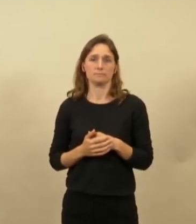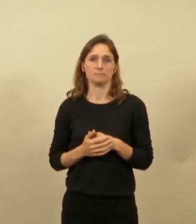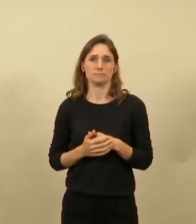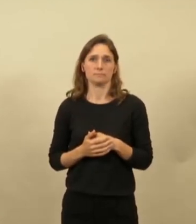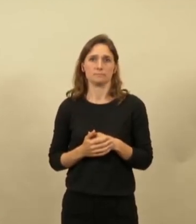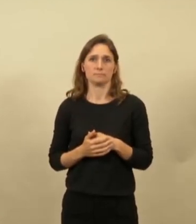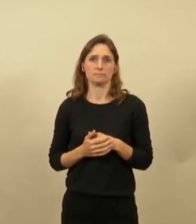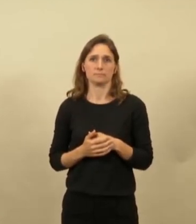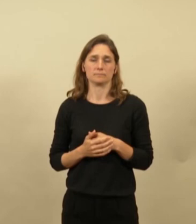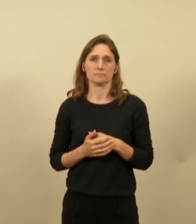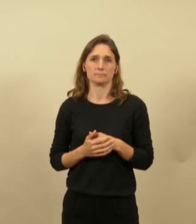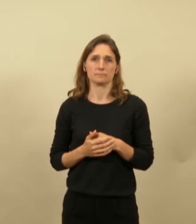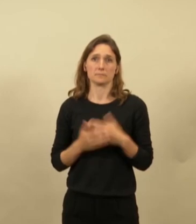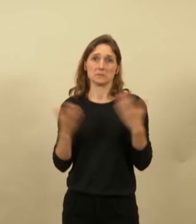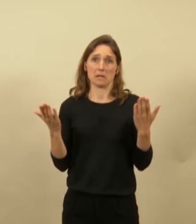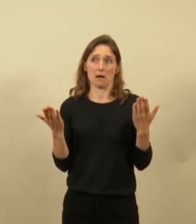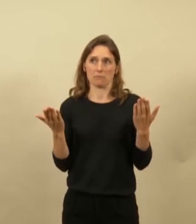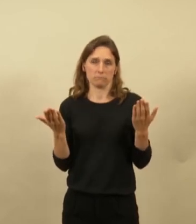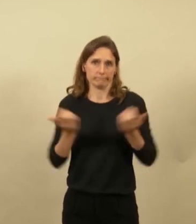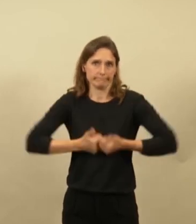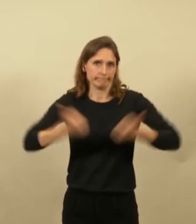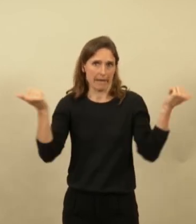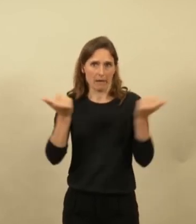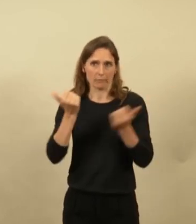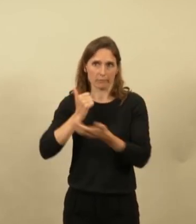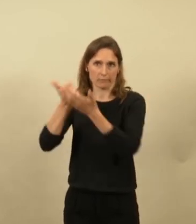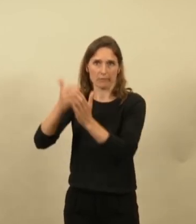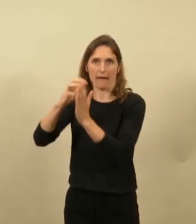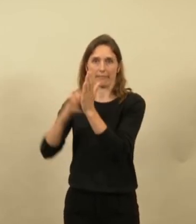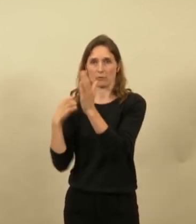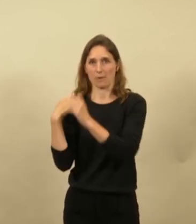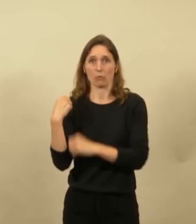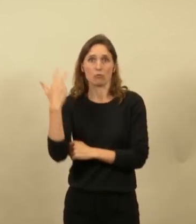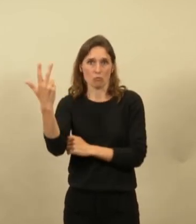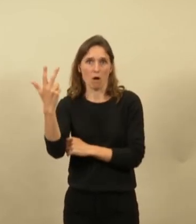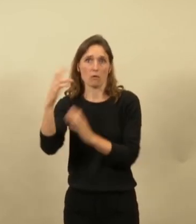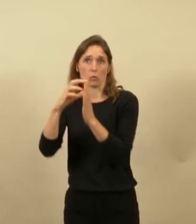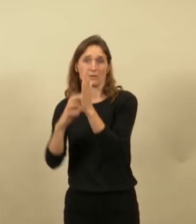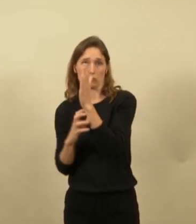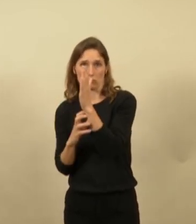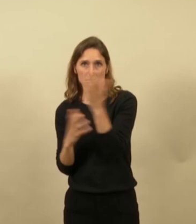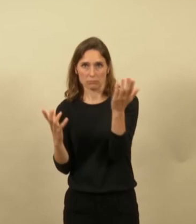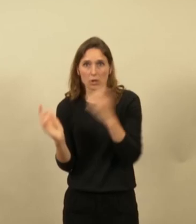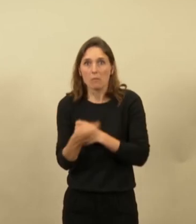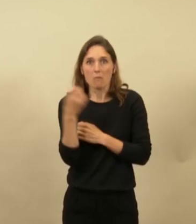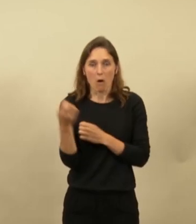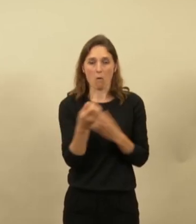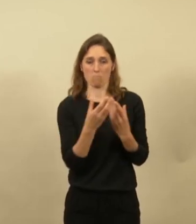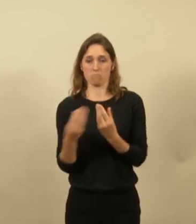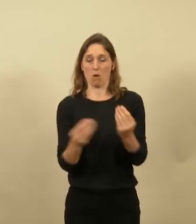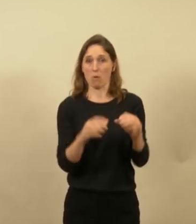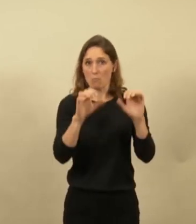non sont un certain nombre paradoxe de l'article 3 de la Constitution la souveraineté nationale appartient au peuple qu'il exerce